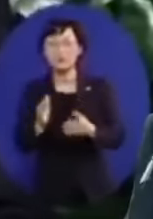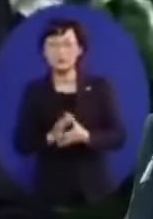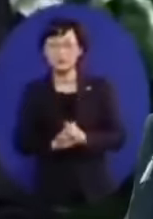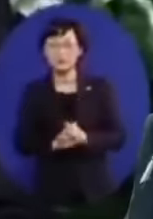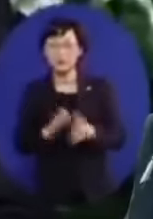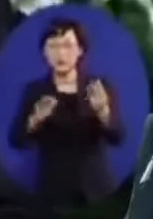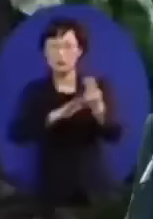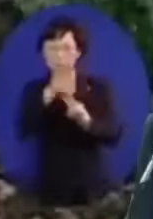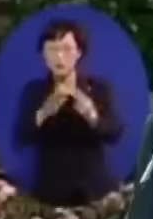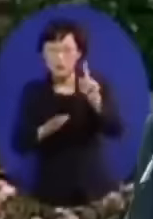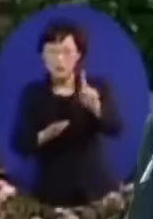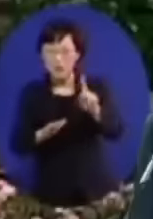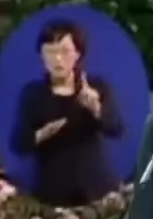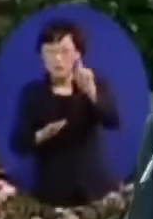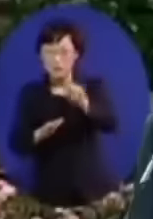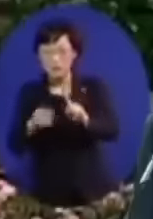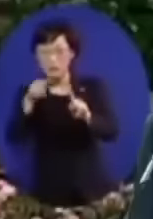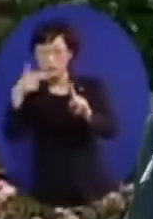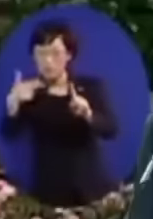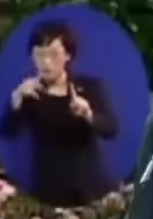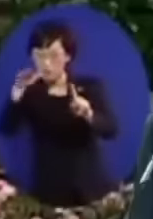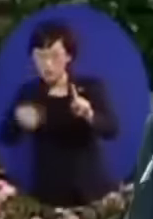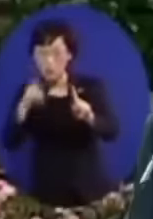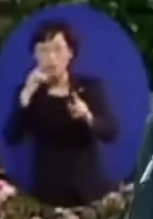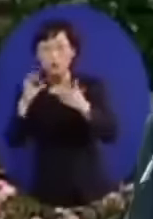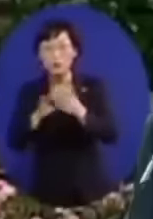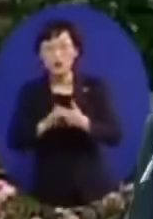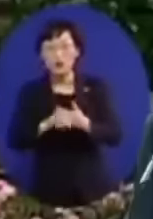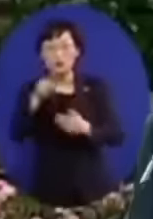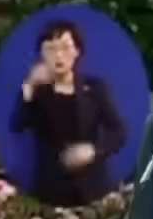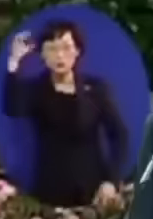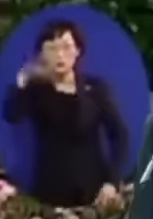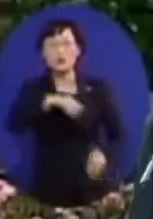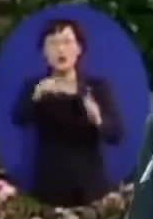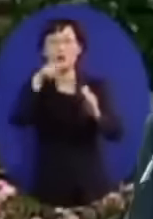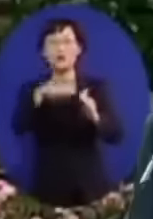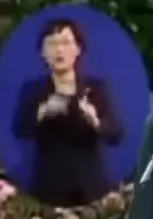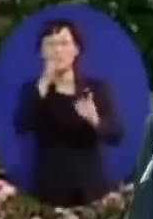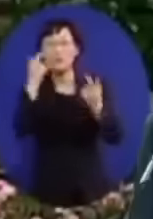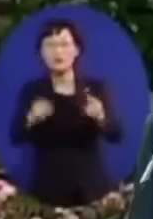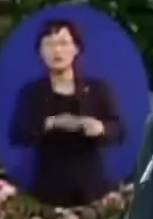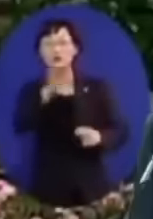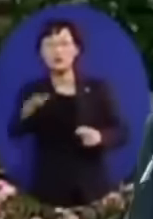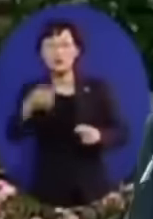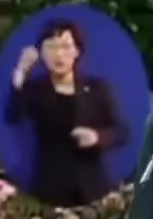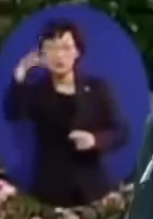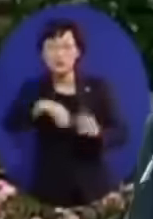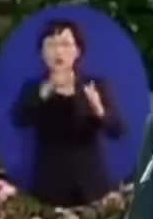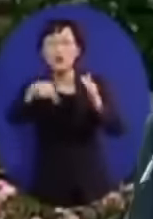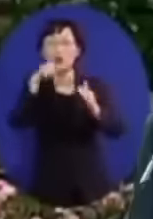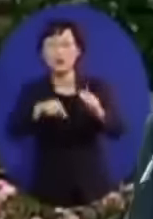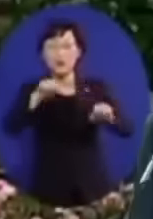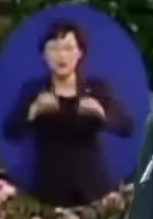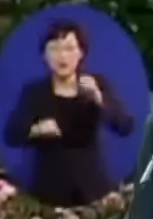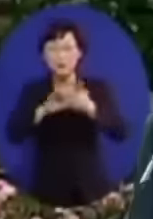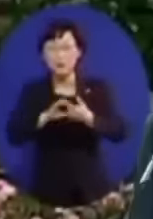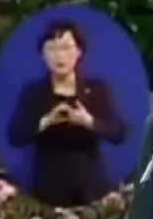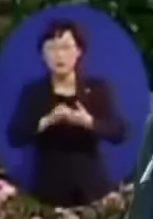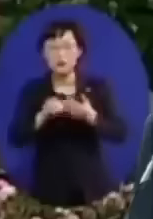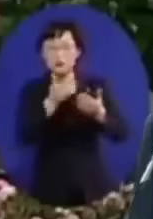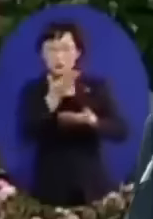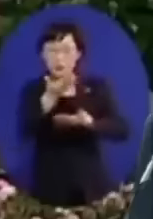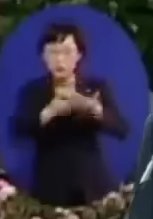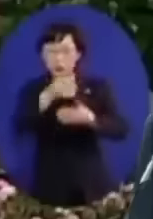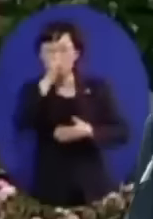요한 1서 1장 7절로 9절에 그가 빛 가운데 계신 것 같이 우리도 빛 가운데 행하면 우리가 서로 사귐이 있고 그 아들 예수의